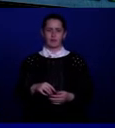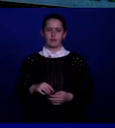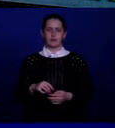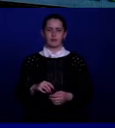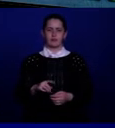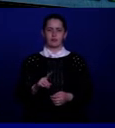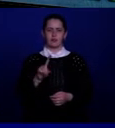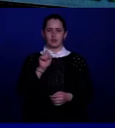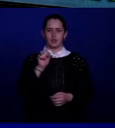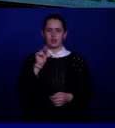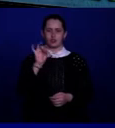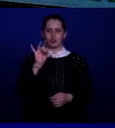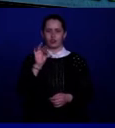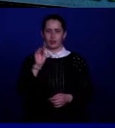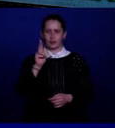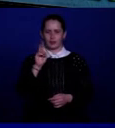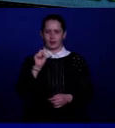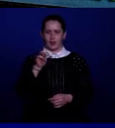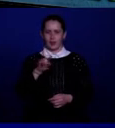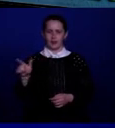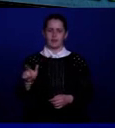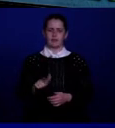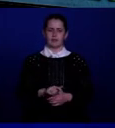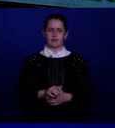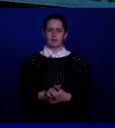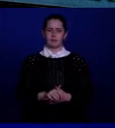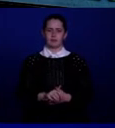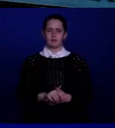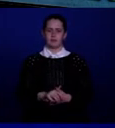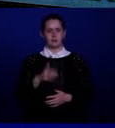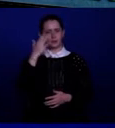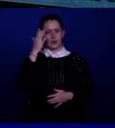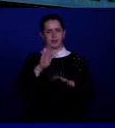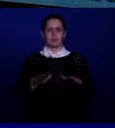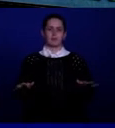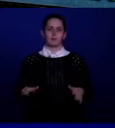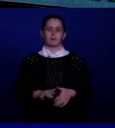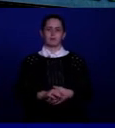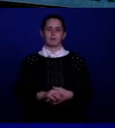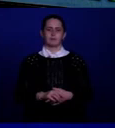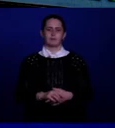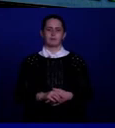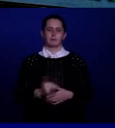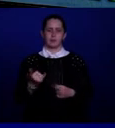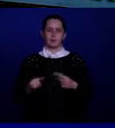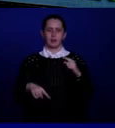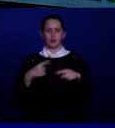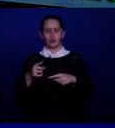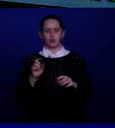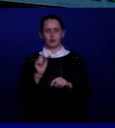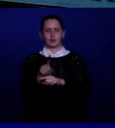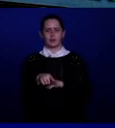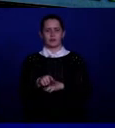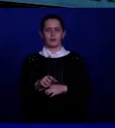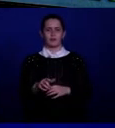Стать. Зачирикать. Молодцы, ребята. А теперь следующее задание. Мы